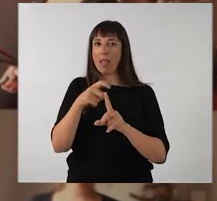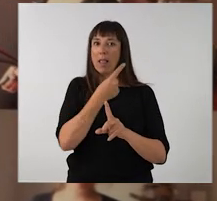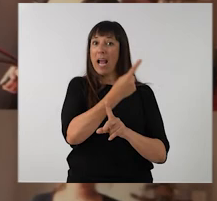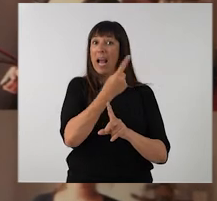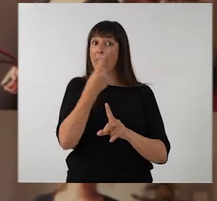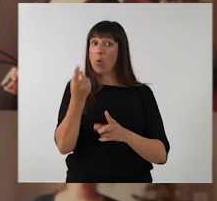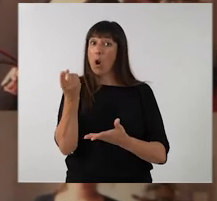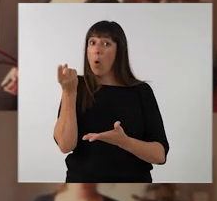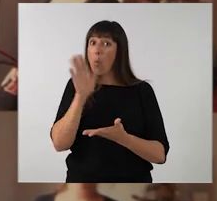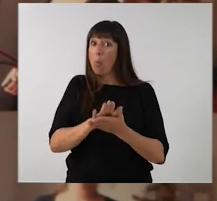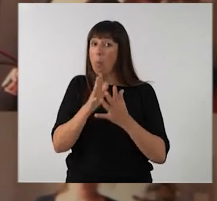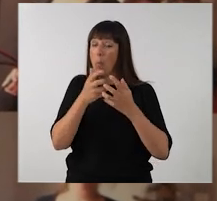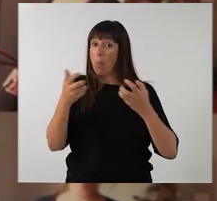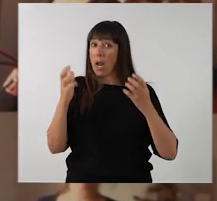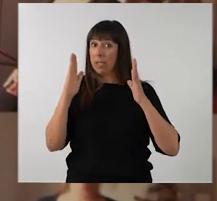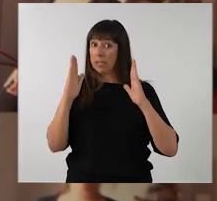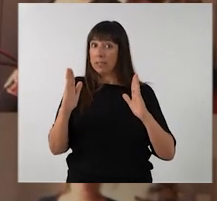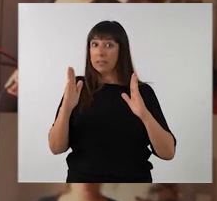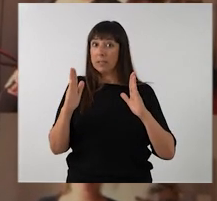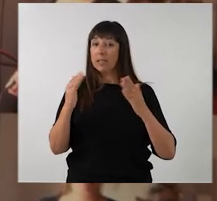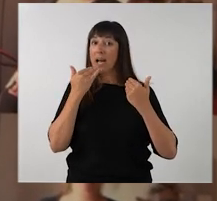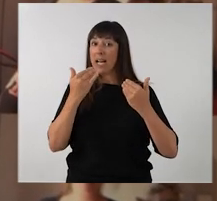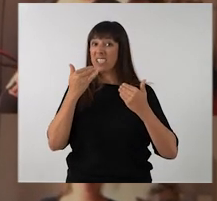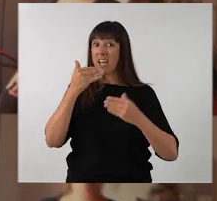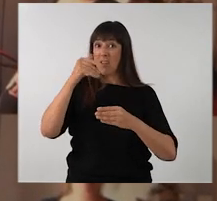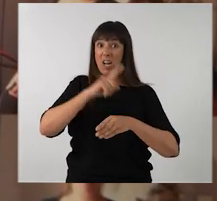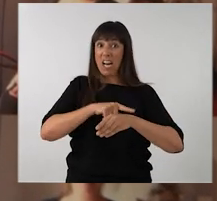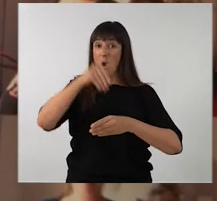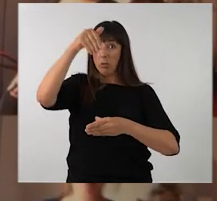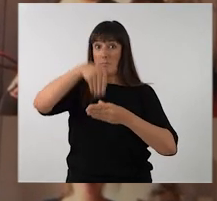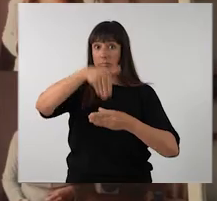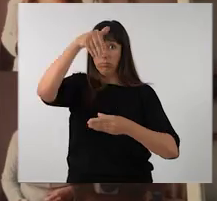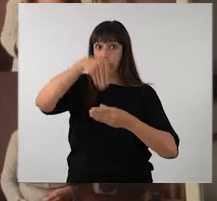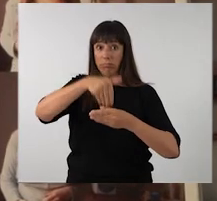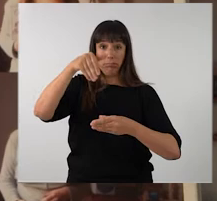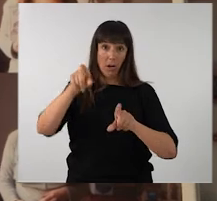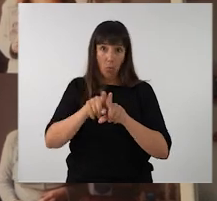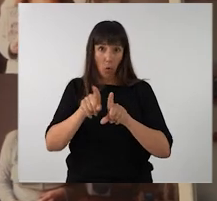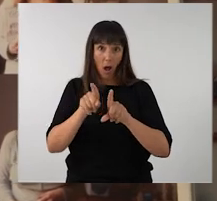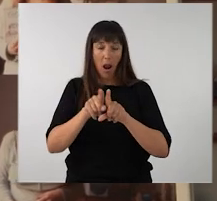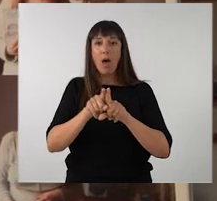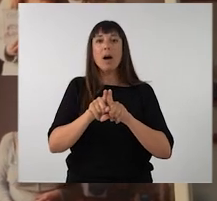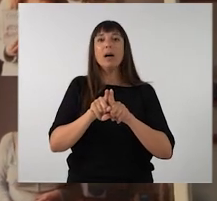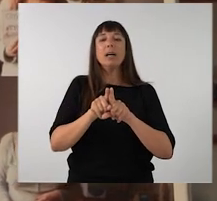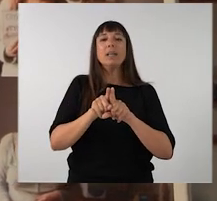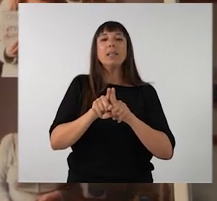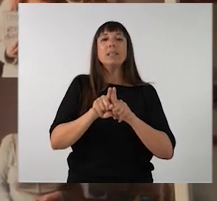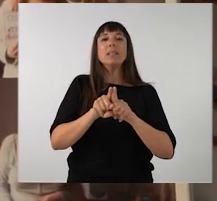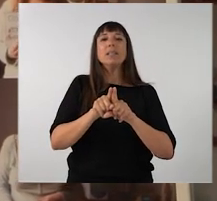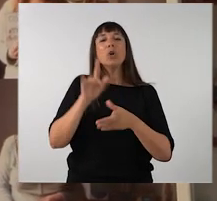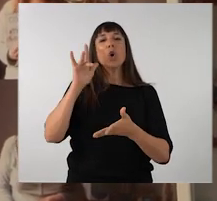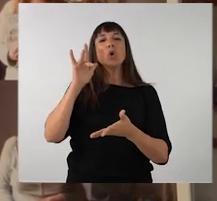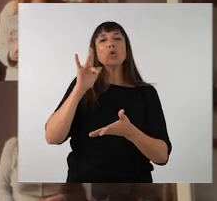de tot un any, cada una d'elles durant un mes, marqués amb una targeta d'aquestes, amb un rellotge doncs, també d'aquests de